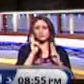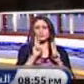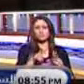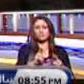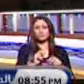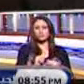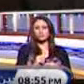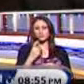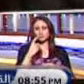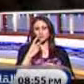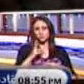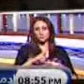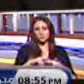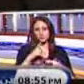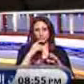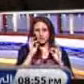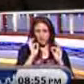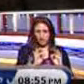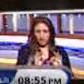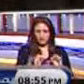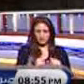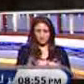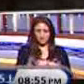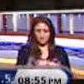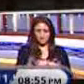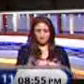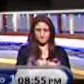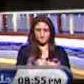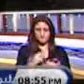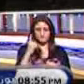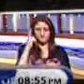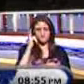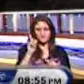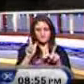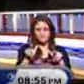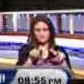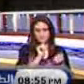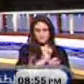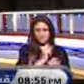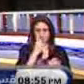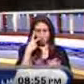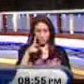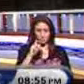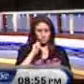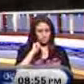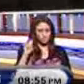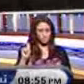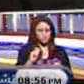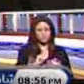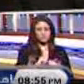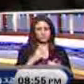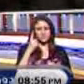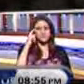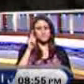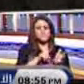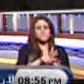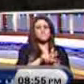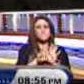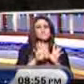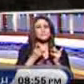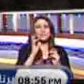إلى تقديم بعض من نفذوا هذه الجريمة، أما بالنسبة لمن دبروا ومن